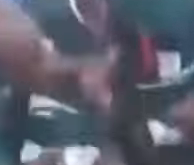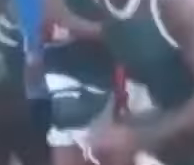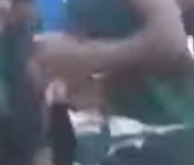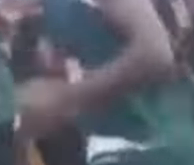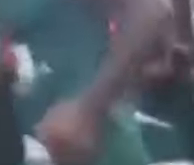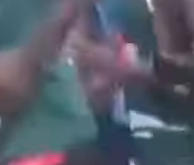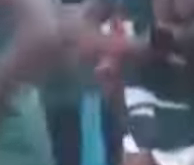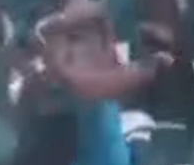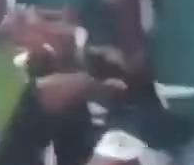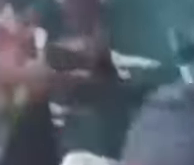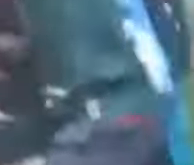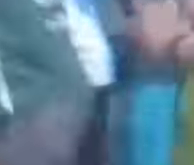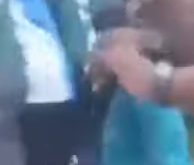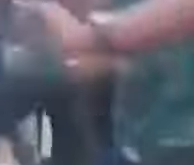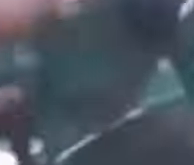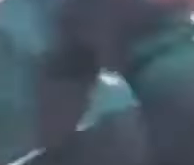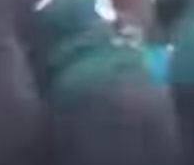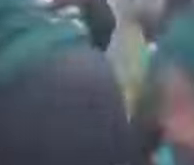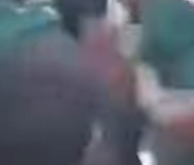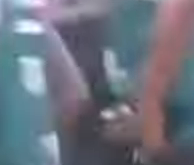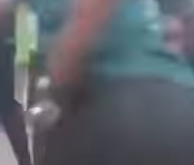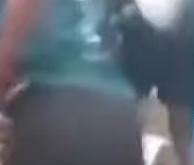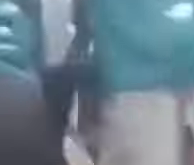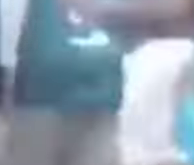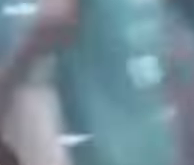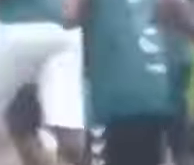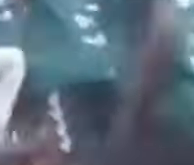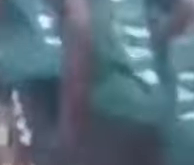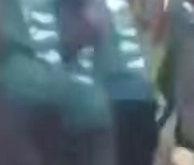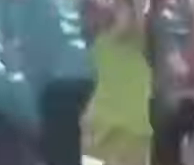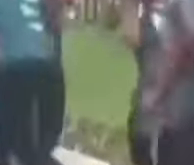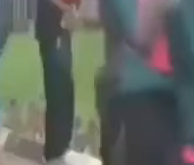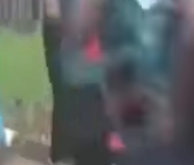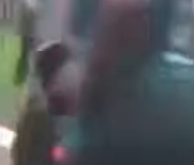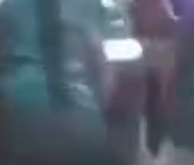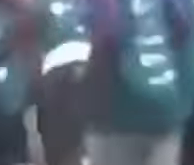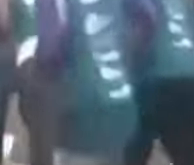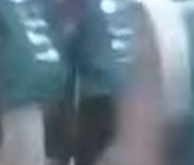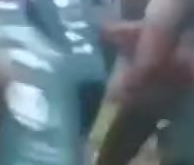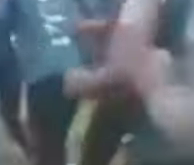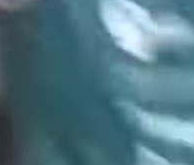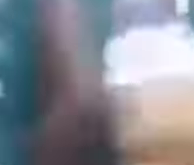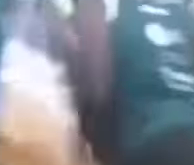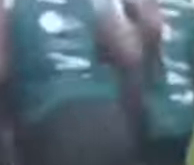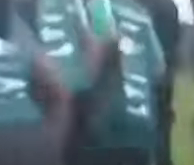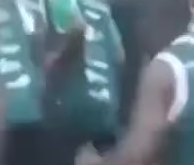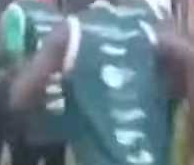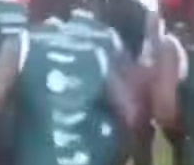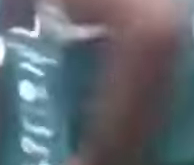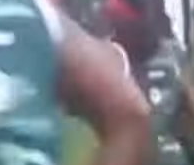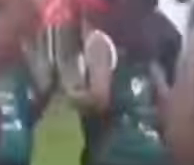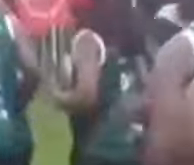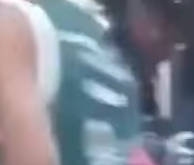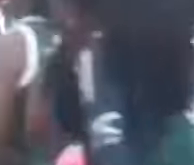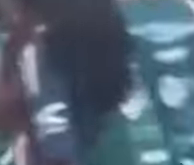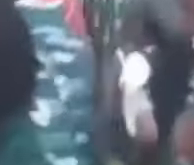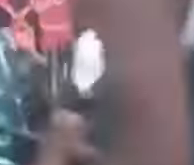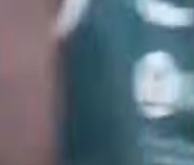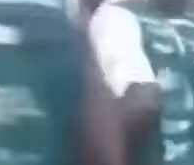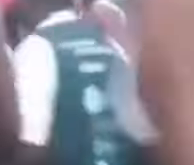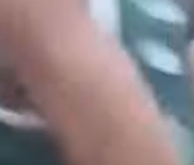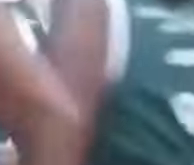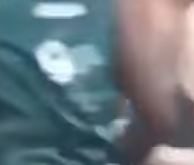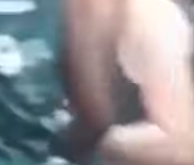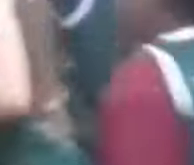Emisinde gy'omwaka guno egya Makerere Run gibadde gya mulundi gwakuna nga amyuka Sipiika wa Paalamenti Right Honourable Thomas Tayebwa yabadde omuddusi omukulu nga batandikidde